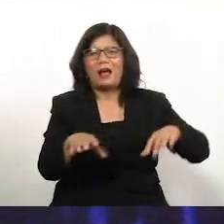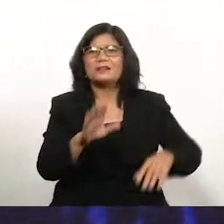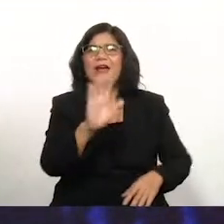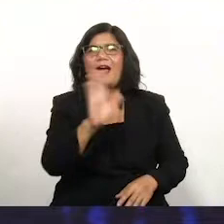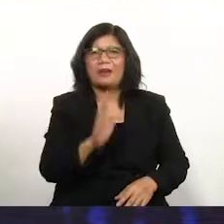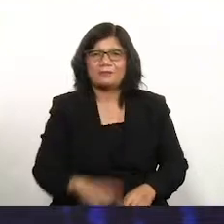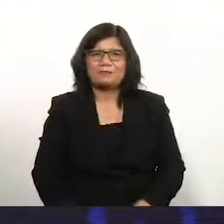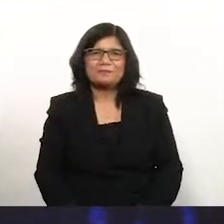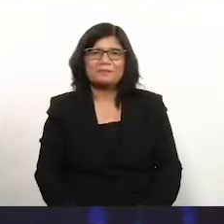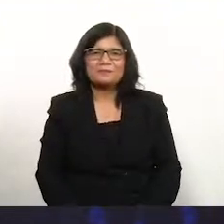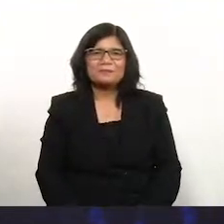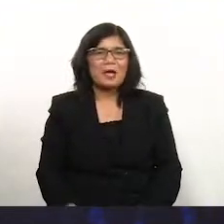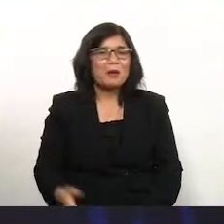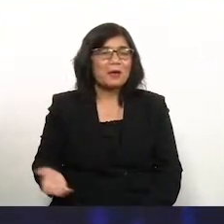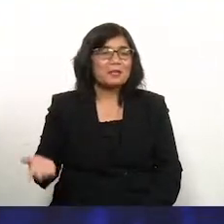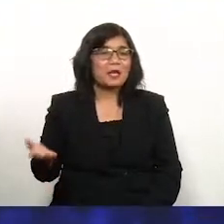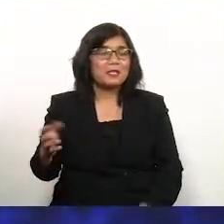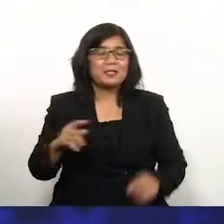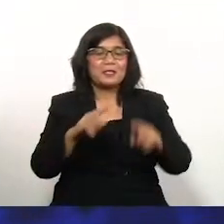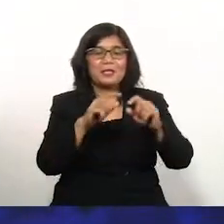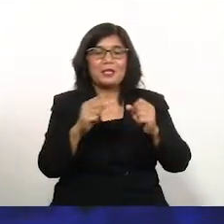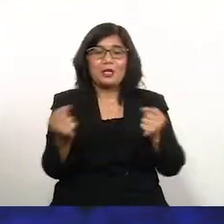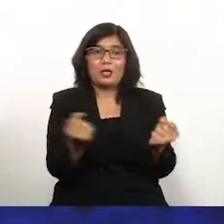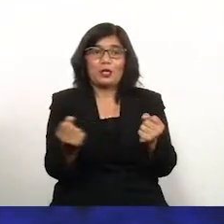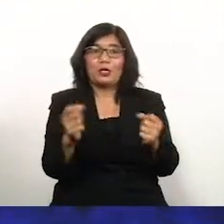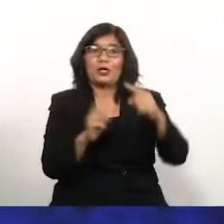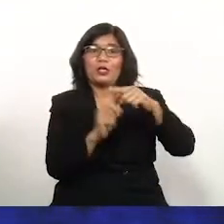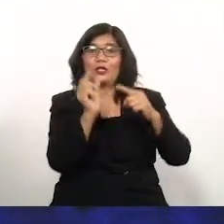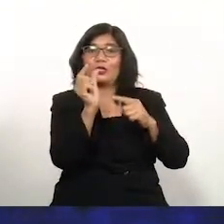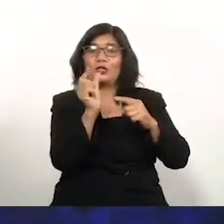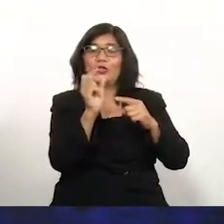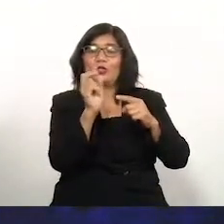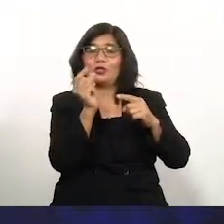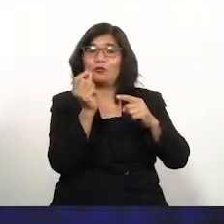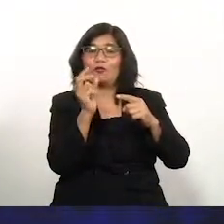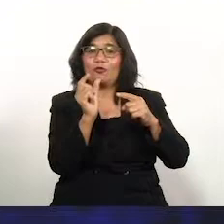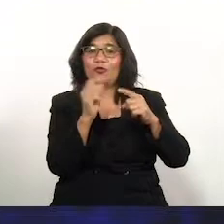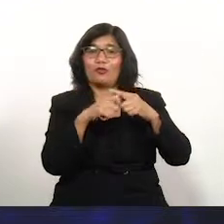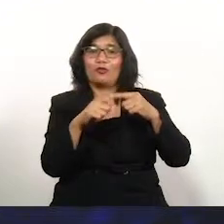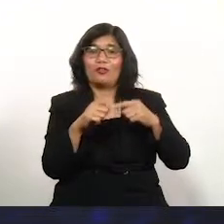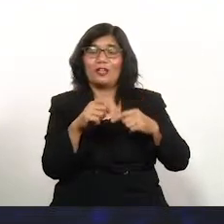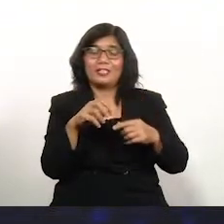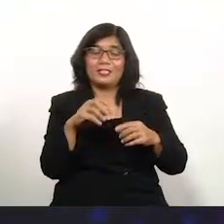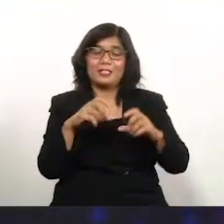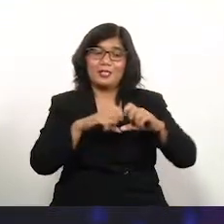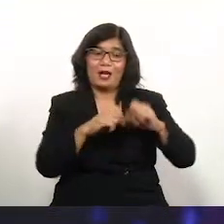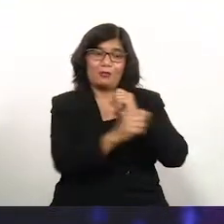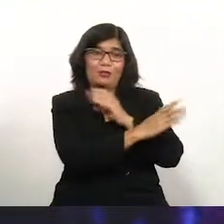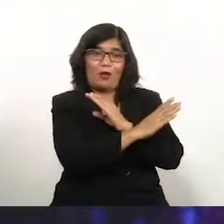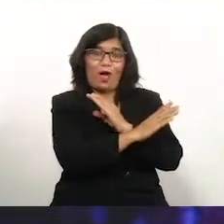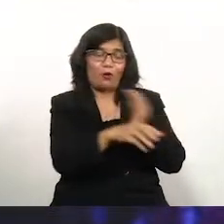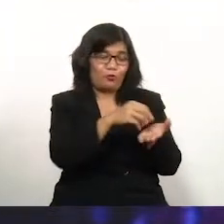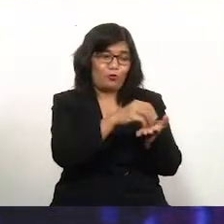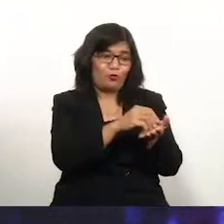Hahaha biasanya di belakang belakang truk Kalau keluar kota dan tulisan Cintaku ditolak dukun bertindak bodoh